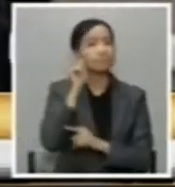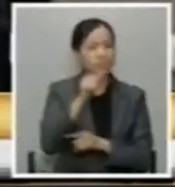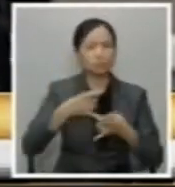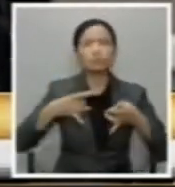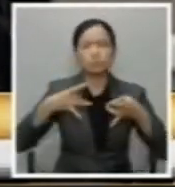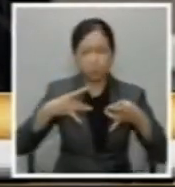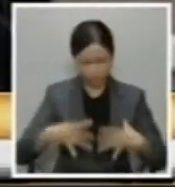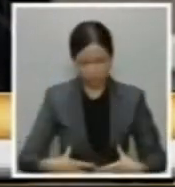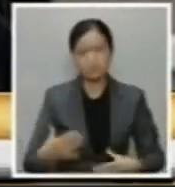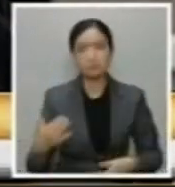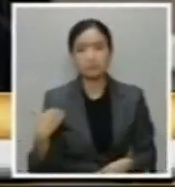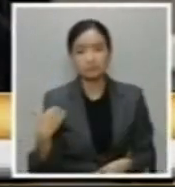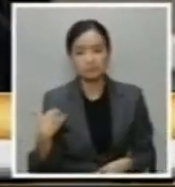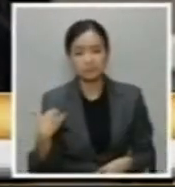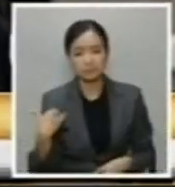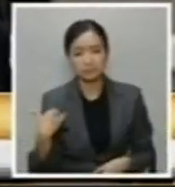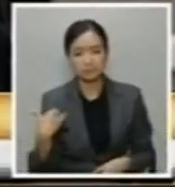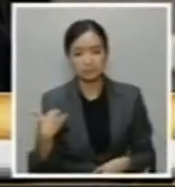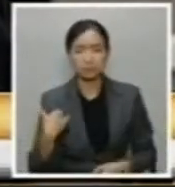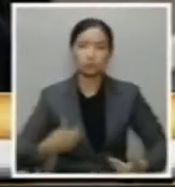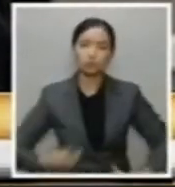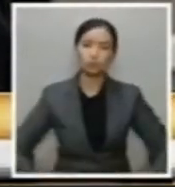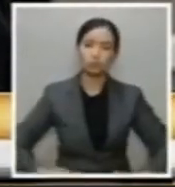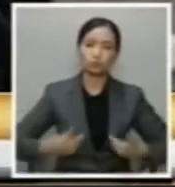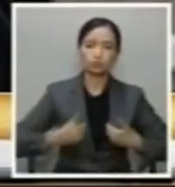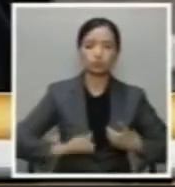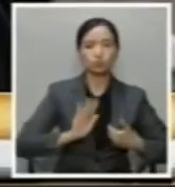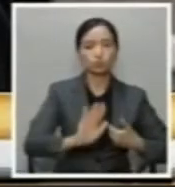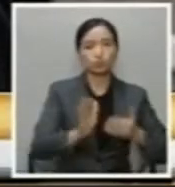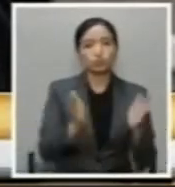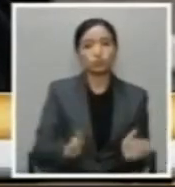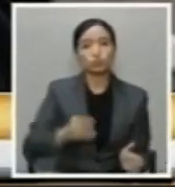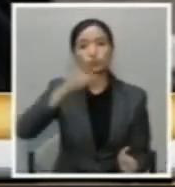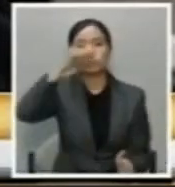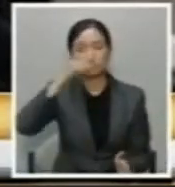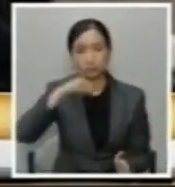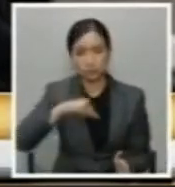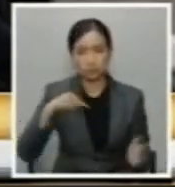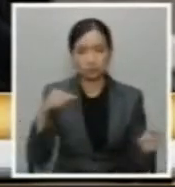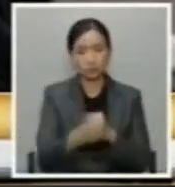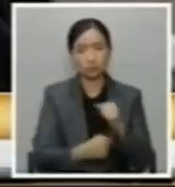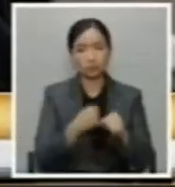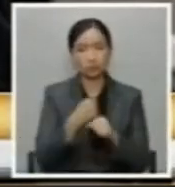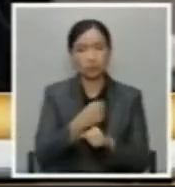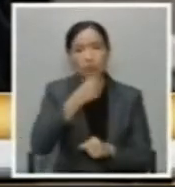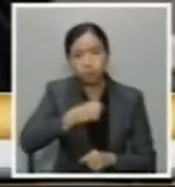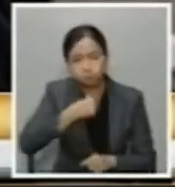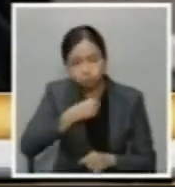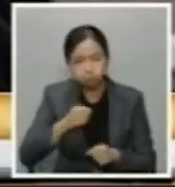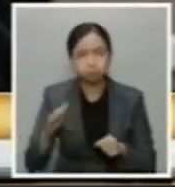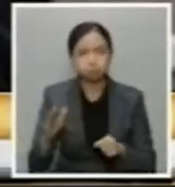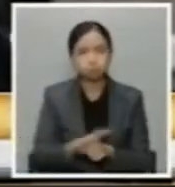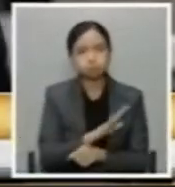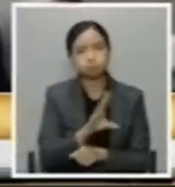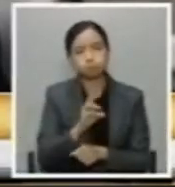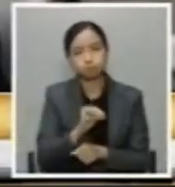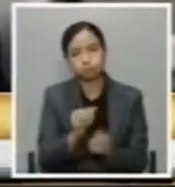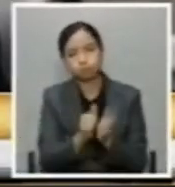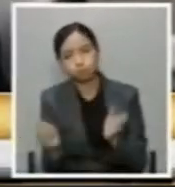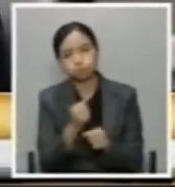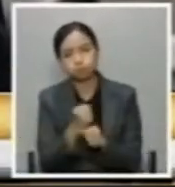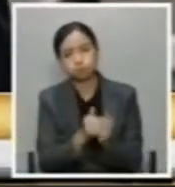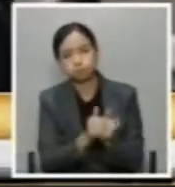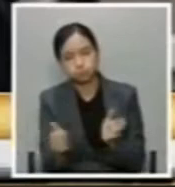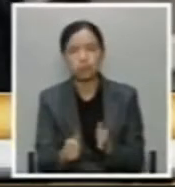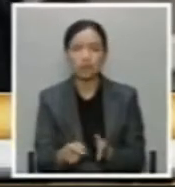เสี่ยงต่อความเป็นอยู่ของคนไทยในวัยชราในบริบทของ